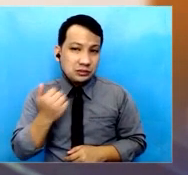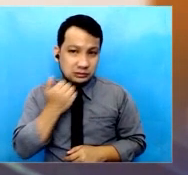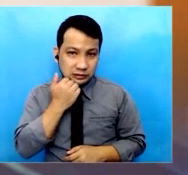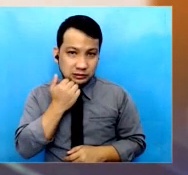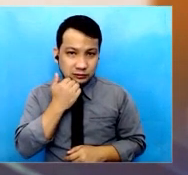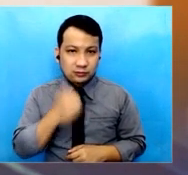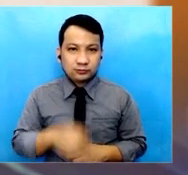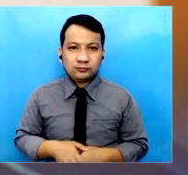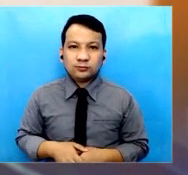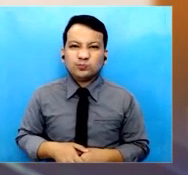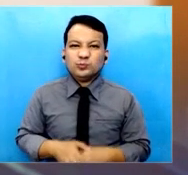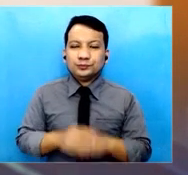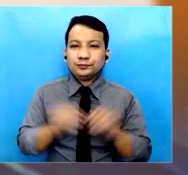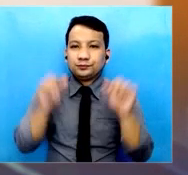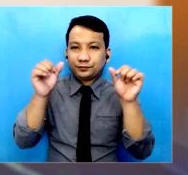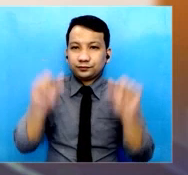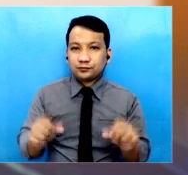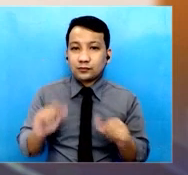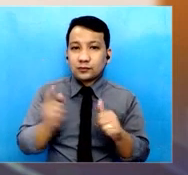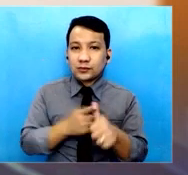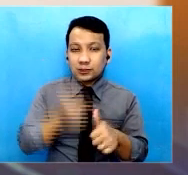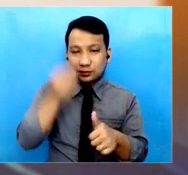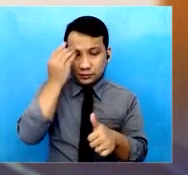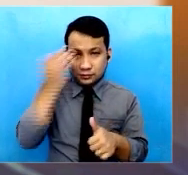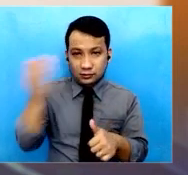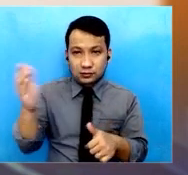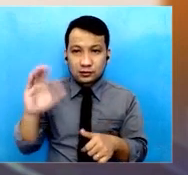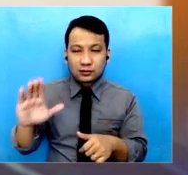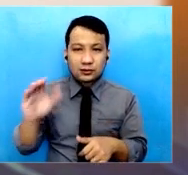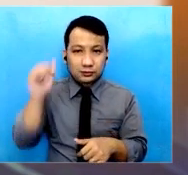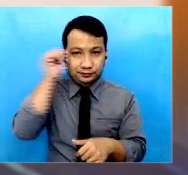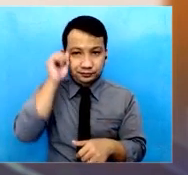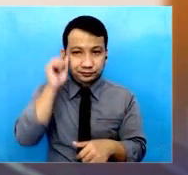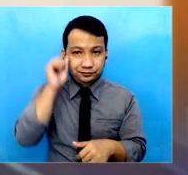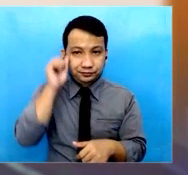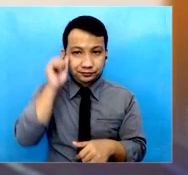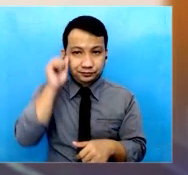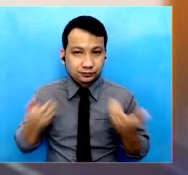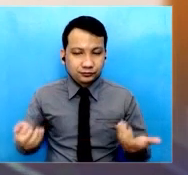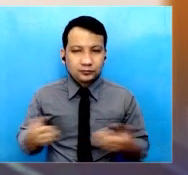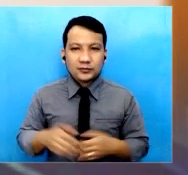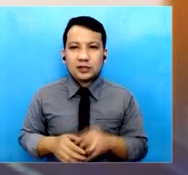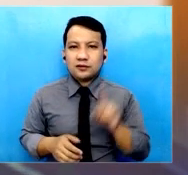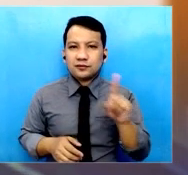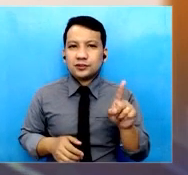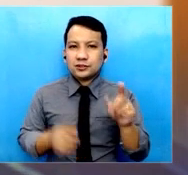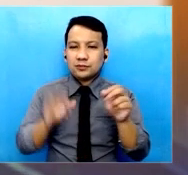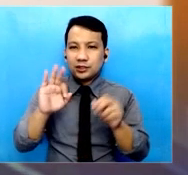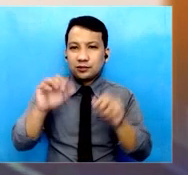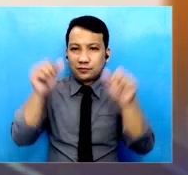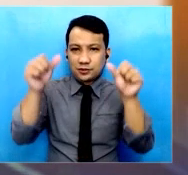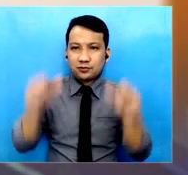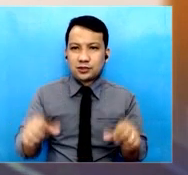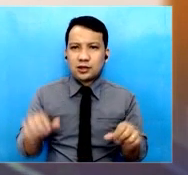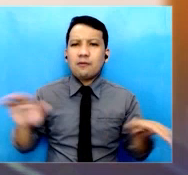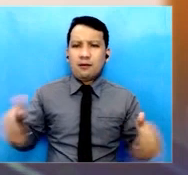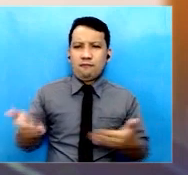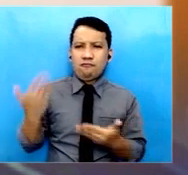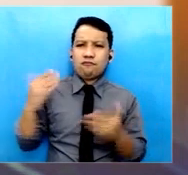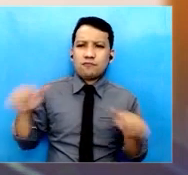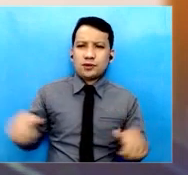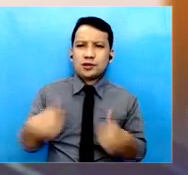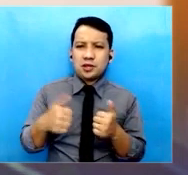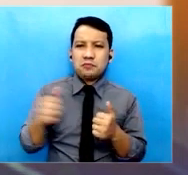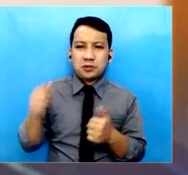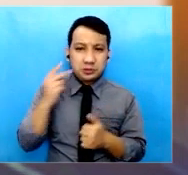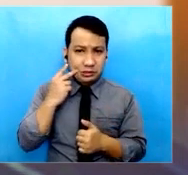mistakes. Nagsalita na for the first time si Aljur tungkol sa hiwalayan nila. Sa isang Facebook post, hinamo ng aktor si